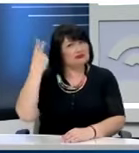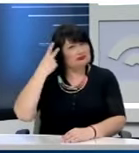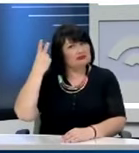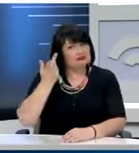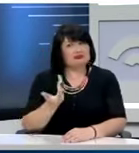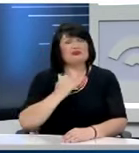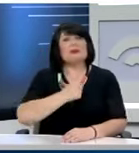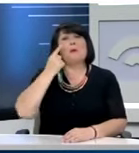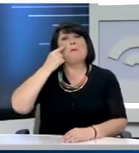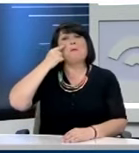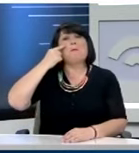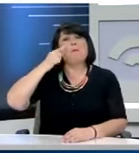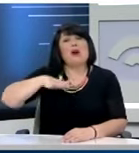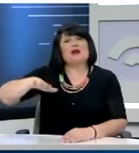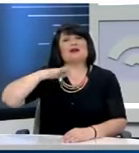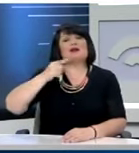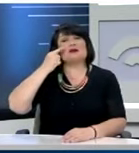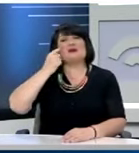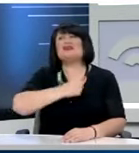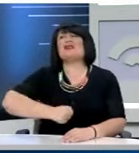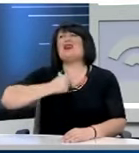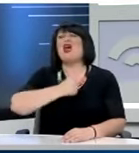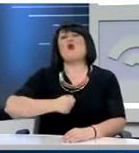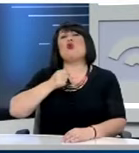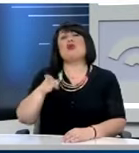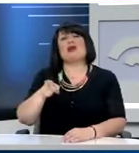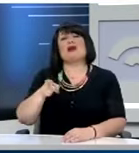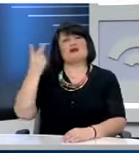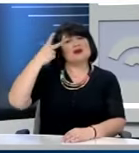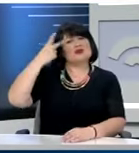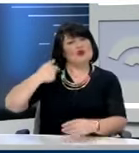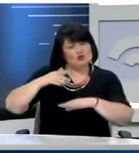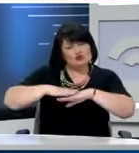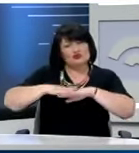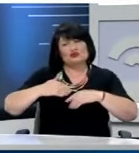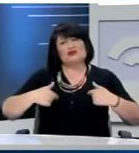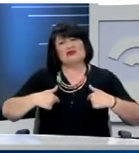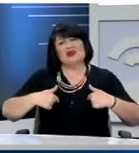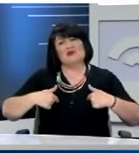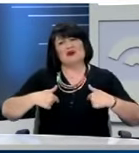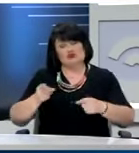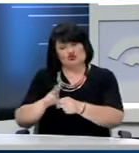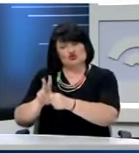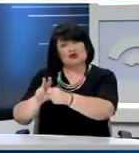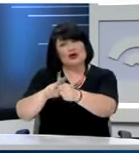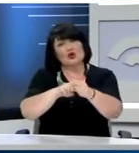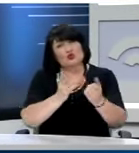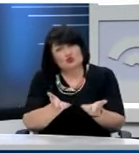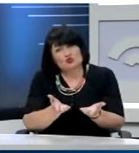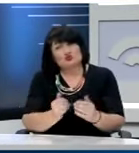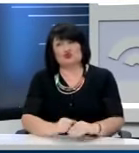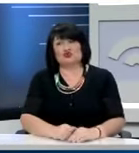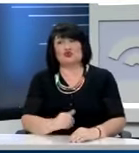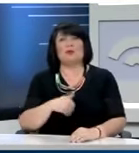για την τραγωδία στο Μάτι, στο πιο ακραίο σημείο, την Βορυχίας. Αλλά μετά δεν είχατε